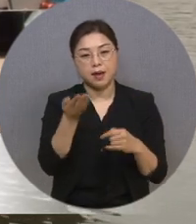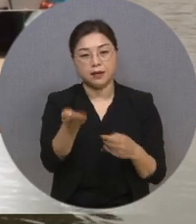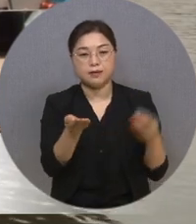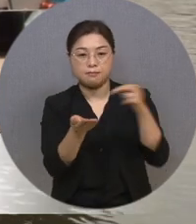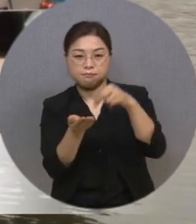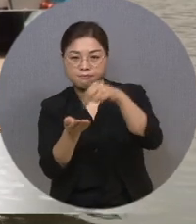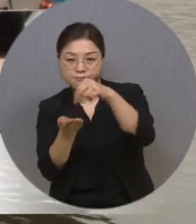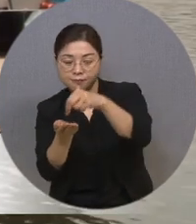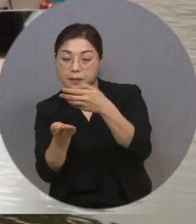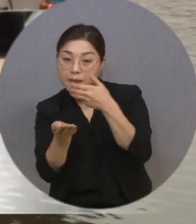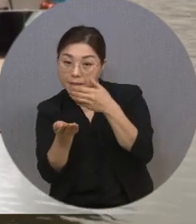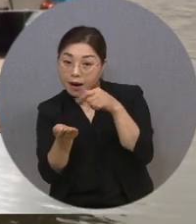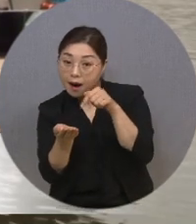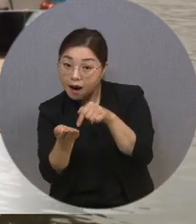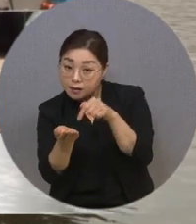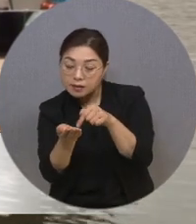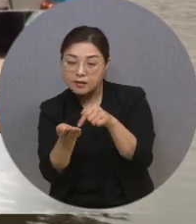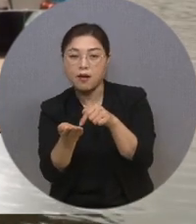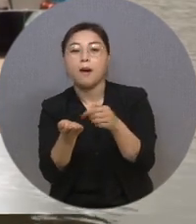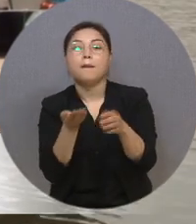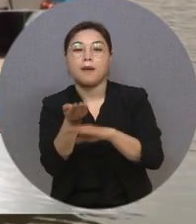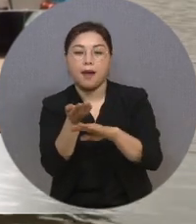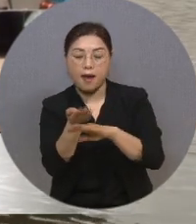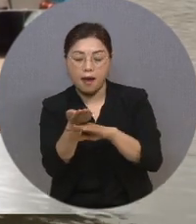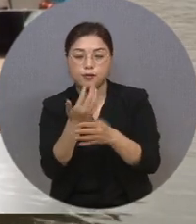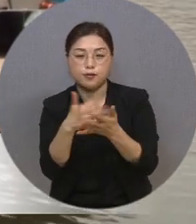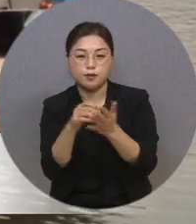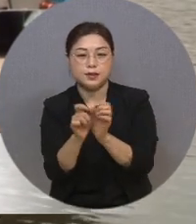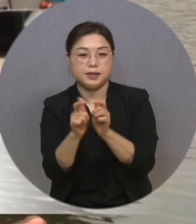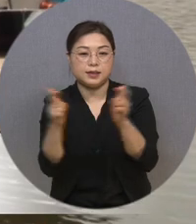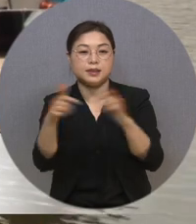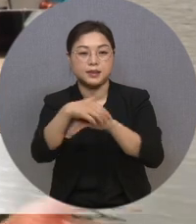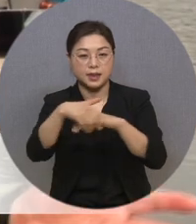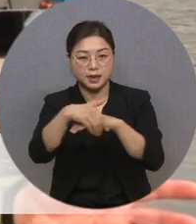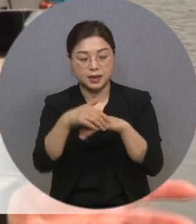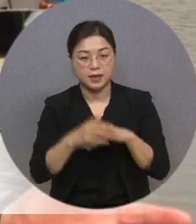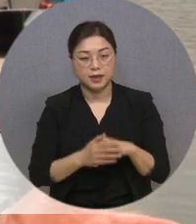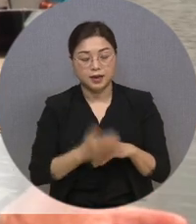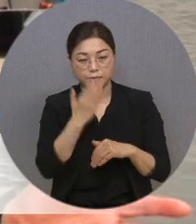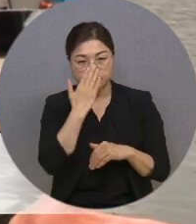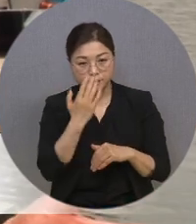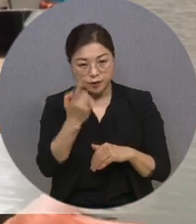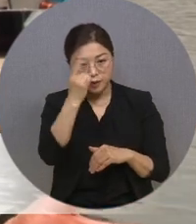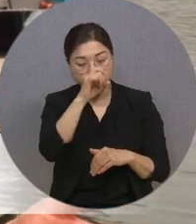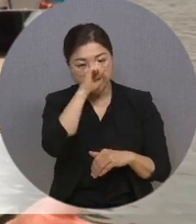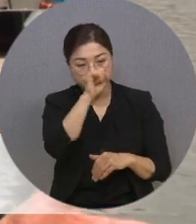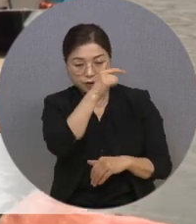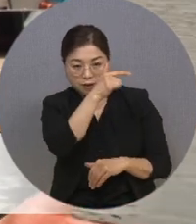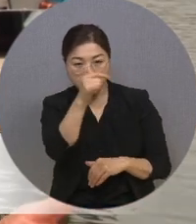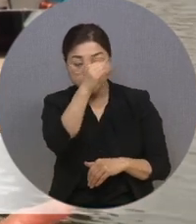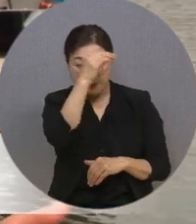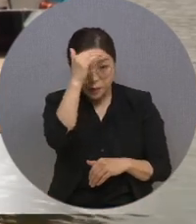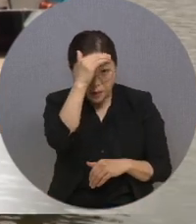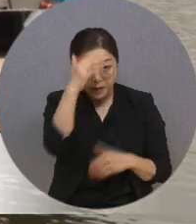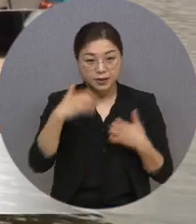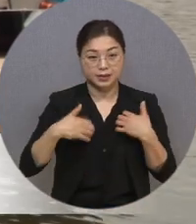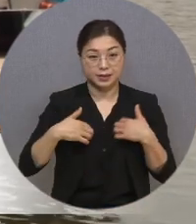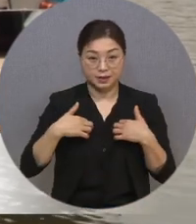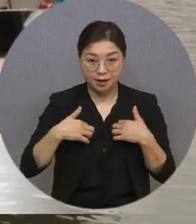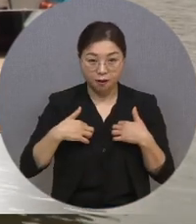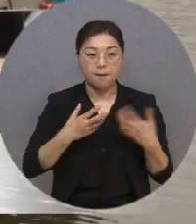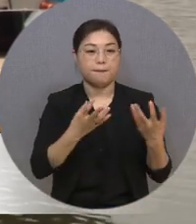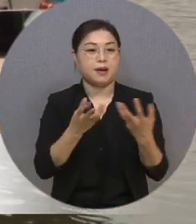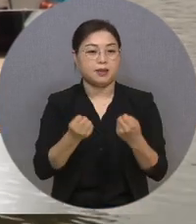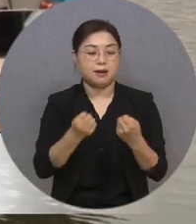있도록 배도 이제 증설할 계획입니다만은 이 순천에 좋은 그런 볼거리 즐길거리를 해서 많은 관광객들이